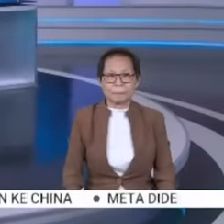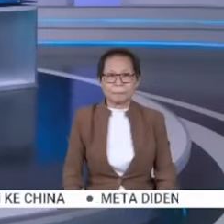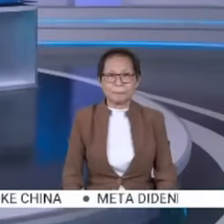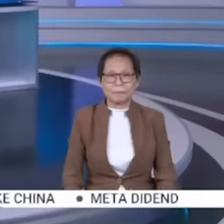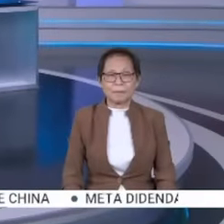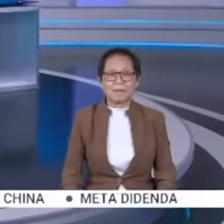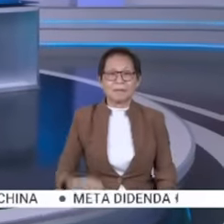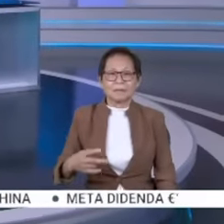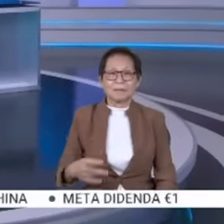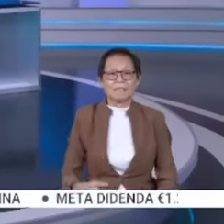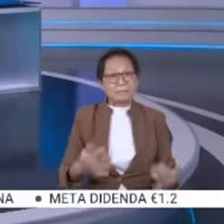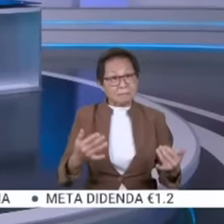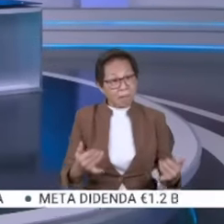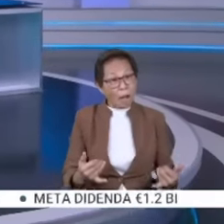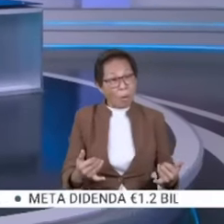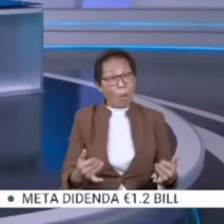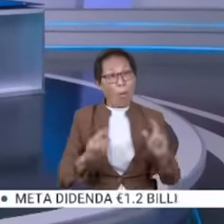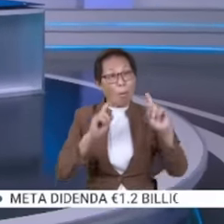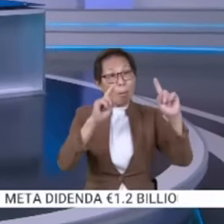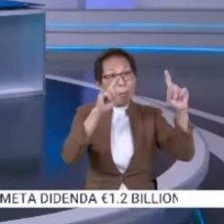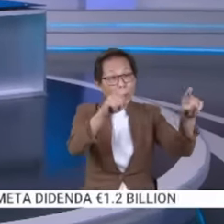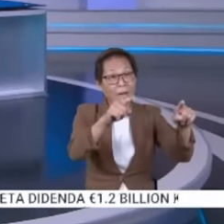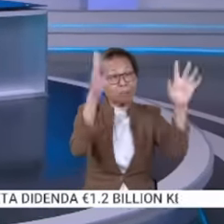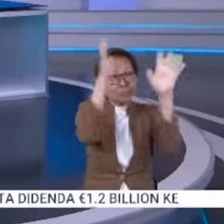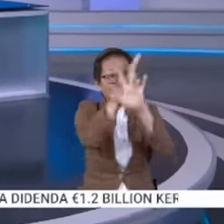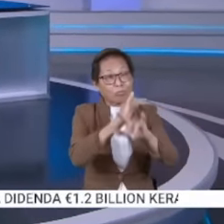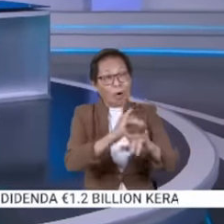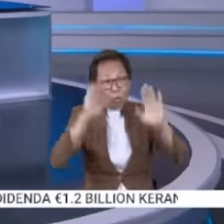bahasa daerah kita ke bumi kenyalang